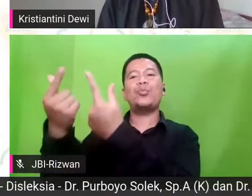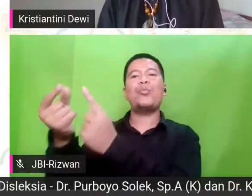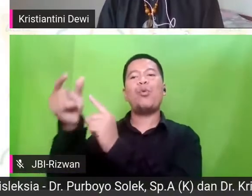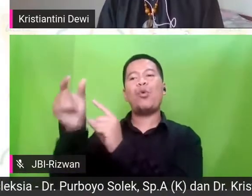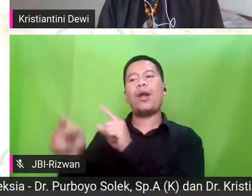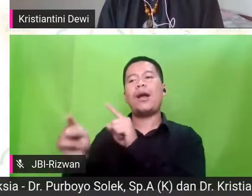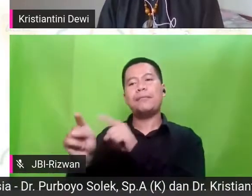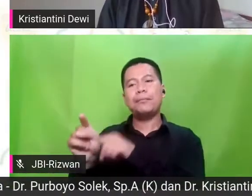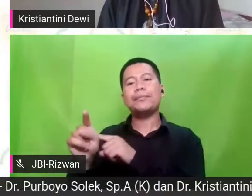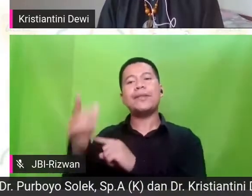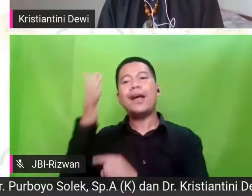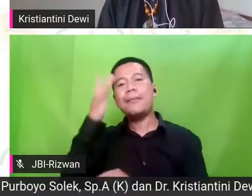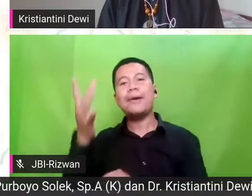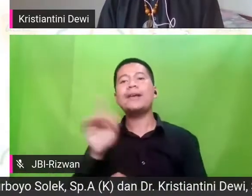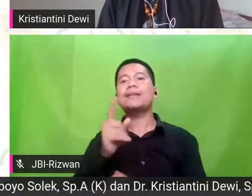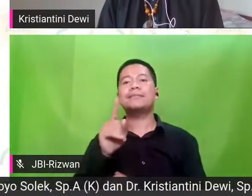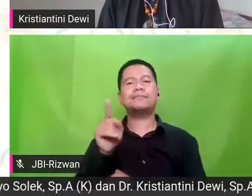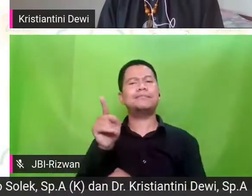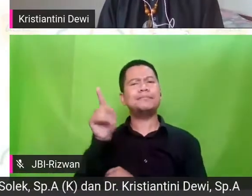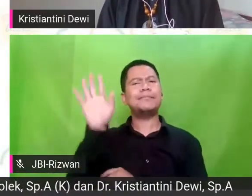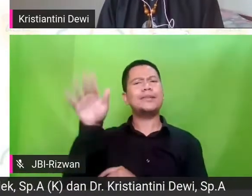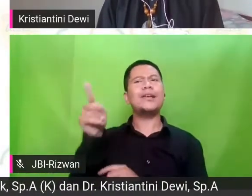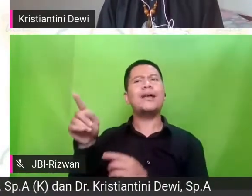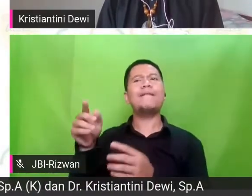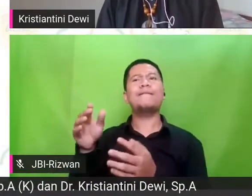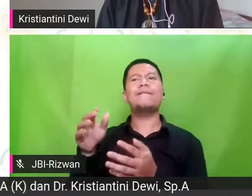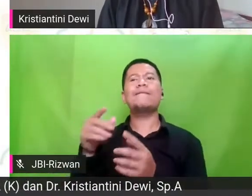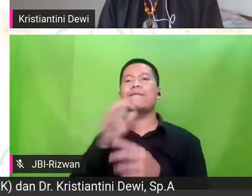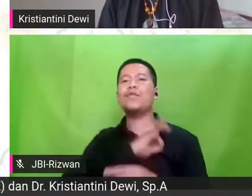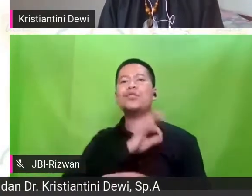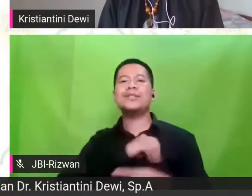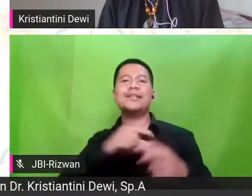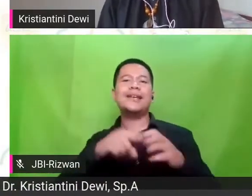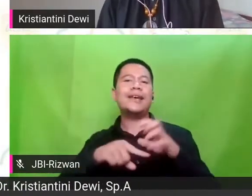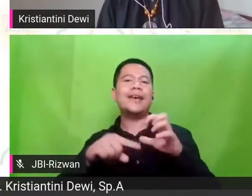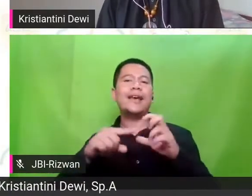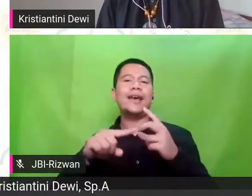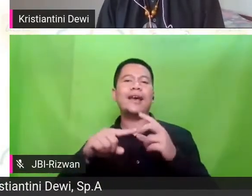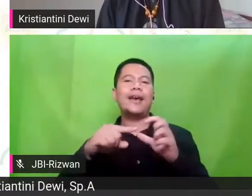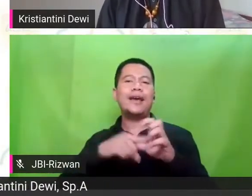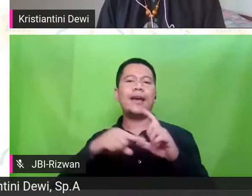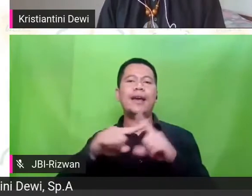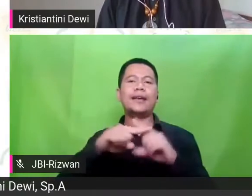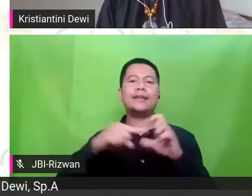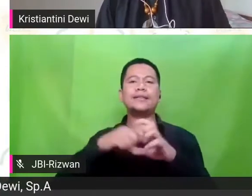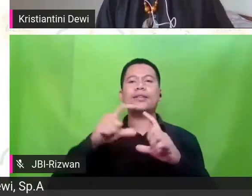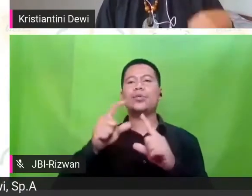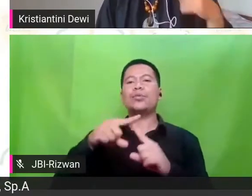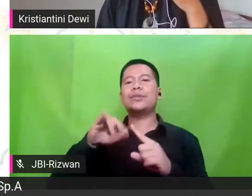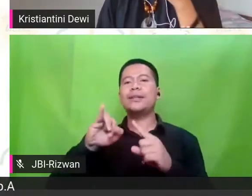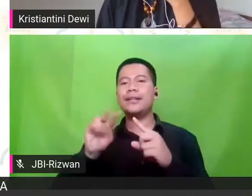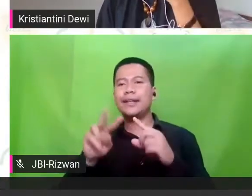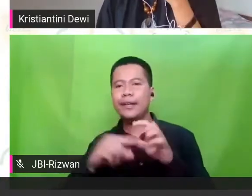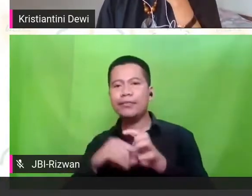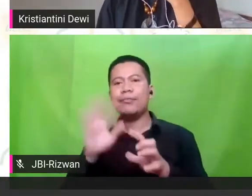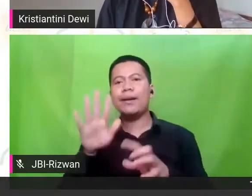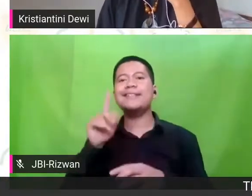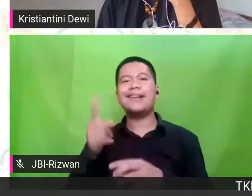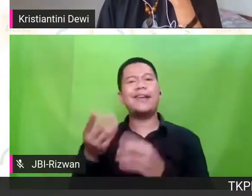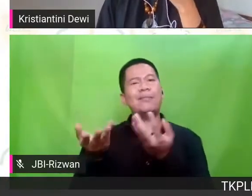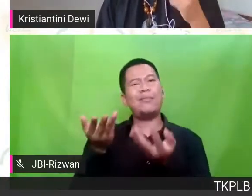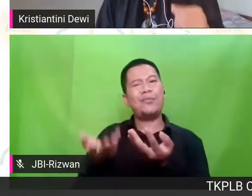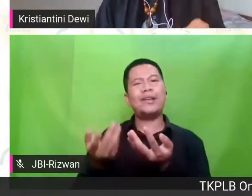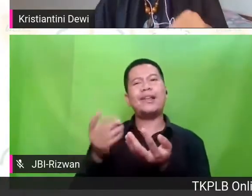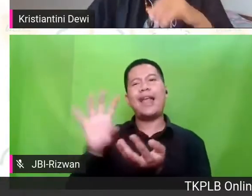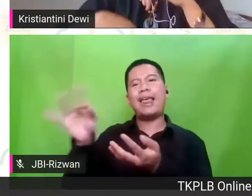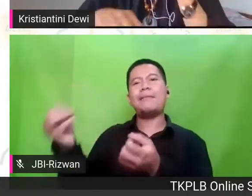Kenapa? Di sana masih ada fungsi eksekutif, masih ada kemudian hal-hal lain yang mungkin berpengaruh.